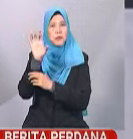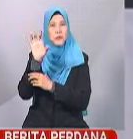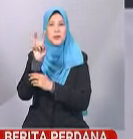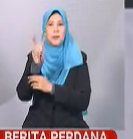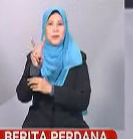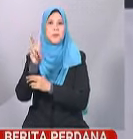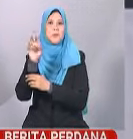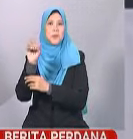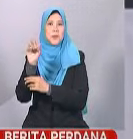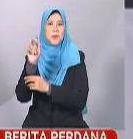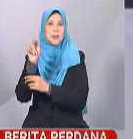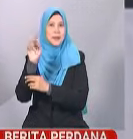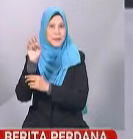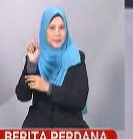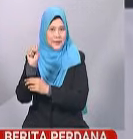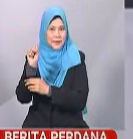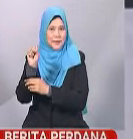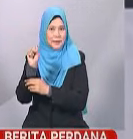5,820 kes.